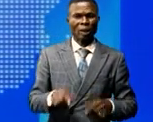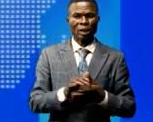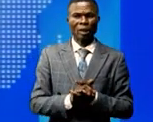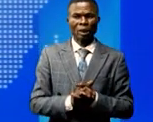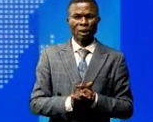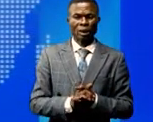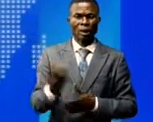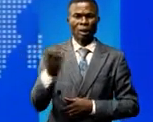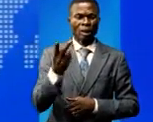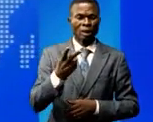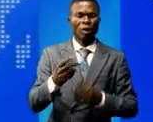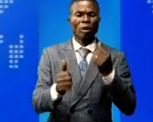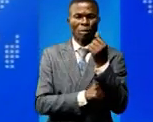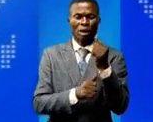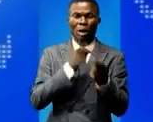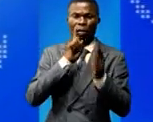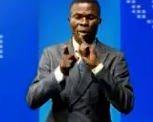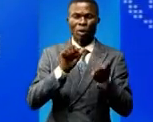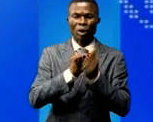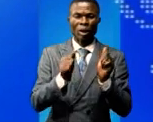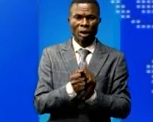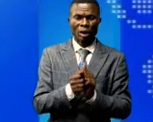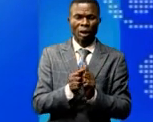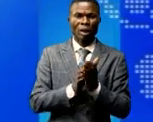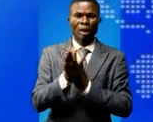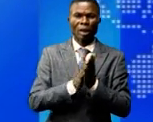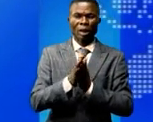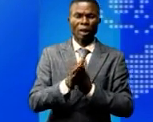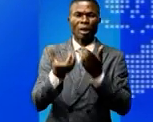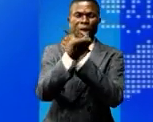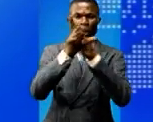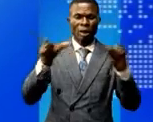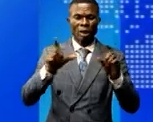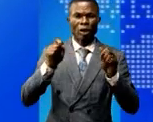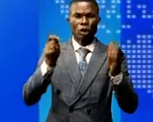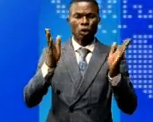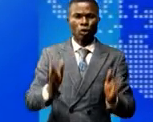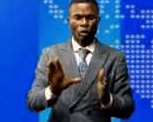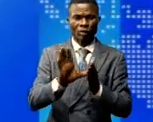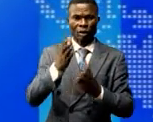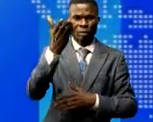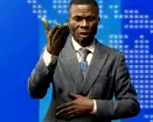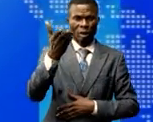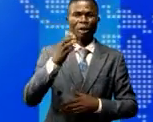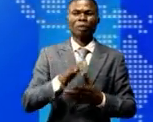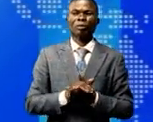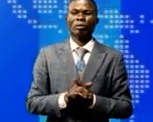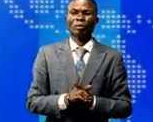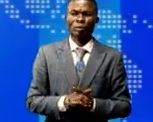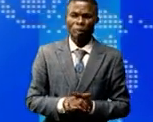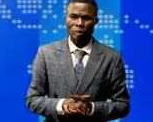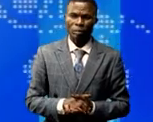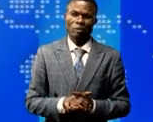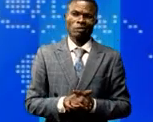deux personnalités ont abordé les questions liées sur la liberté de la presse. Jessica Basselé pour le reportage.